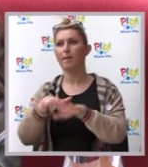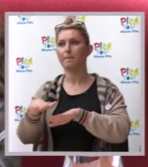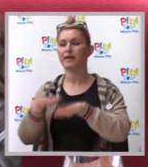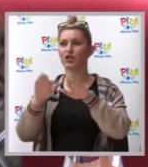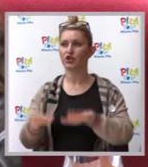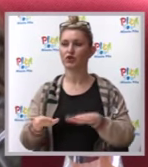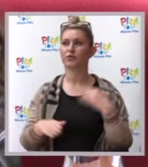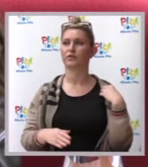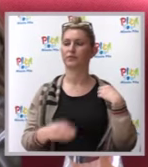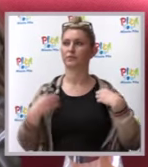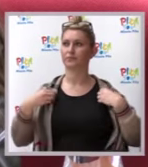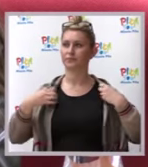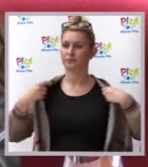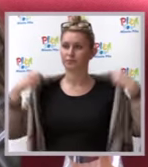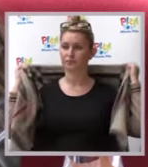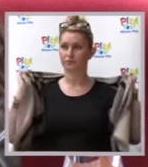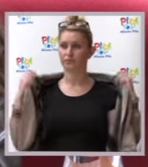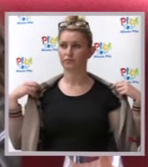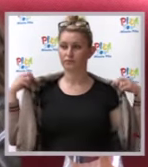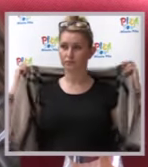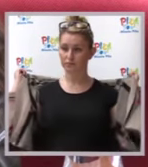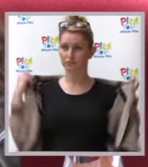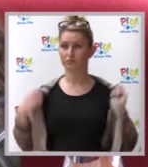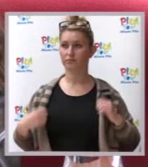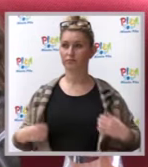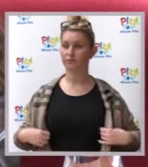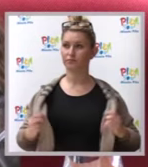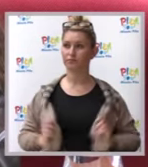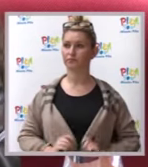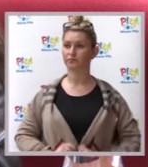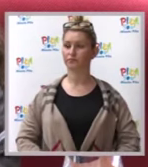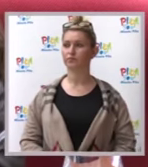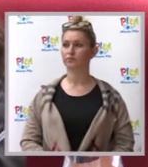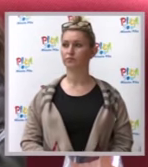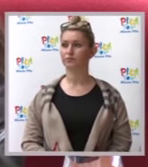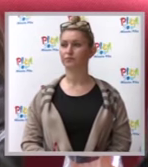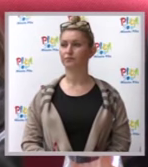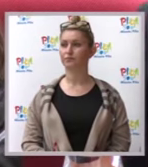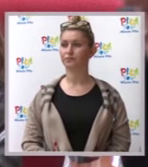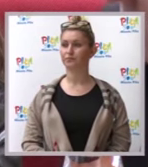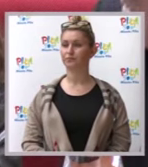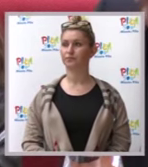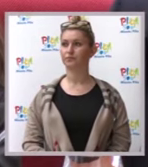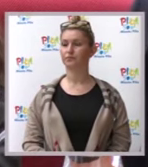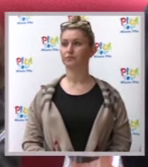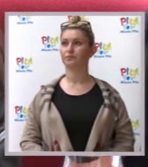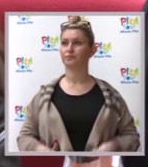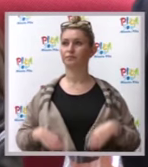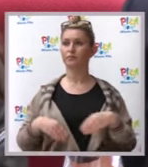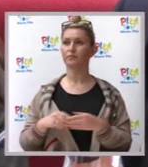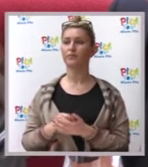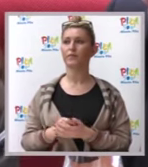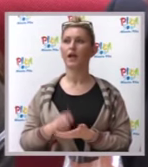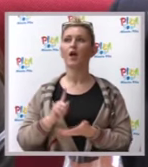przedziału i tych stawek. Tym niemniej stawki nie rosną, są na takim samym poziomie, jak były ustalone w latach poprzednich. Stawki te są na